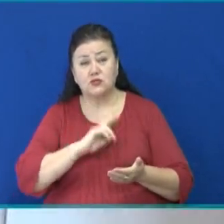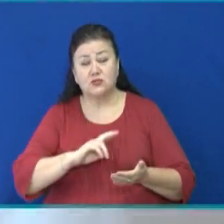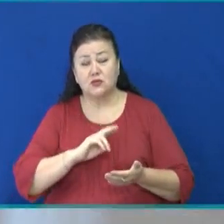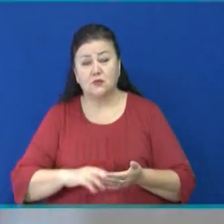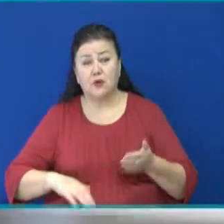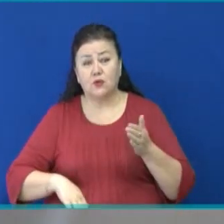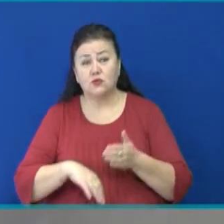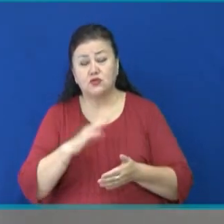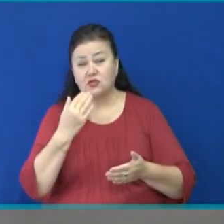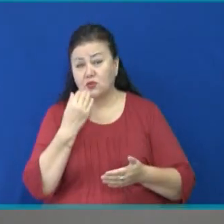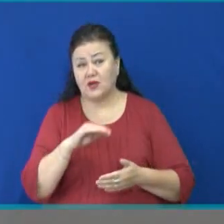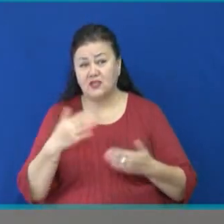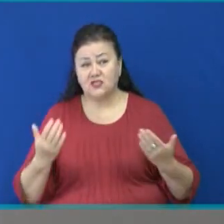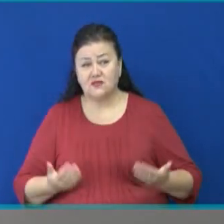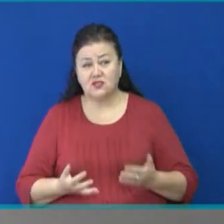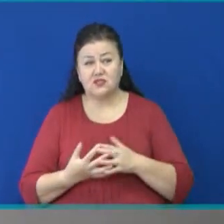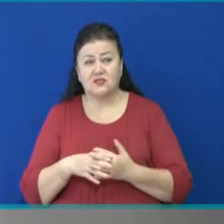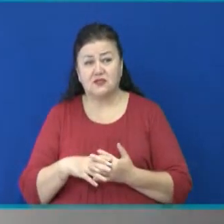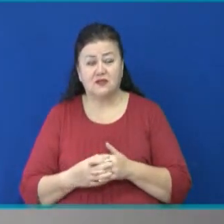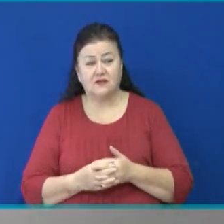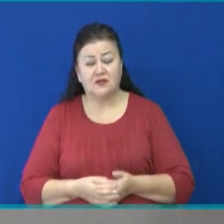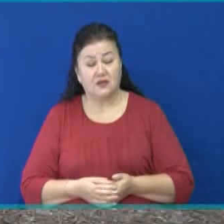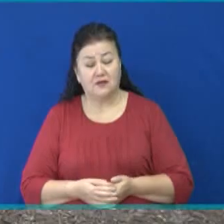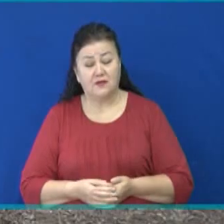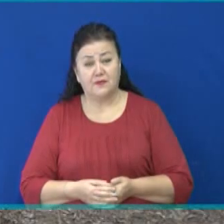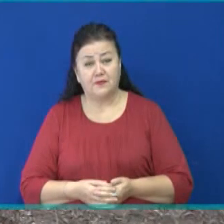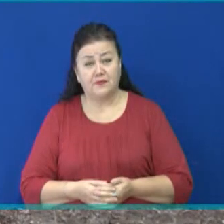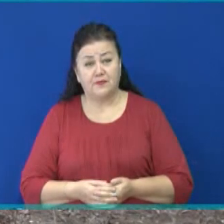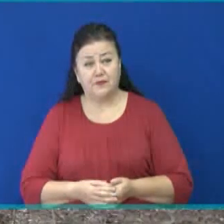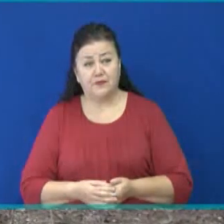улучшению качества жизни. Ботагөз Дандыбаева, Аружан Таубекова, Анатолий Тернов, телеканал